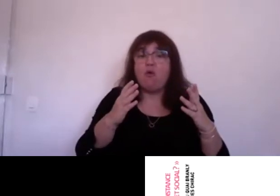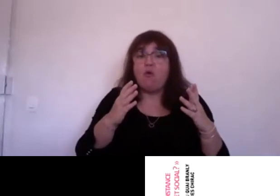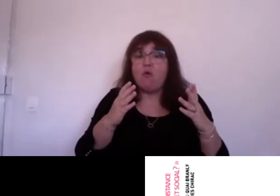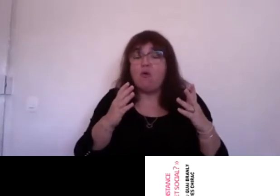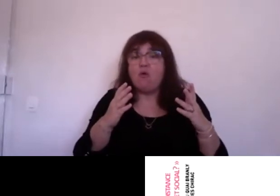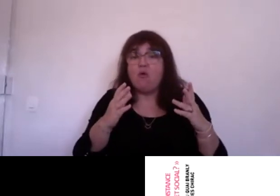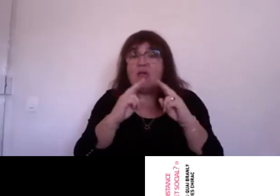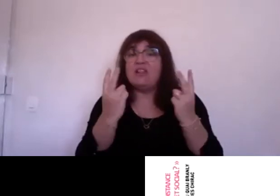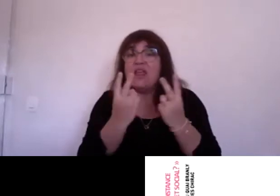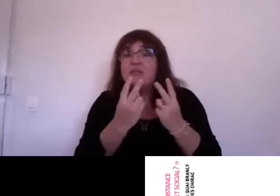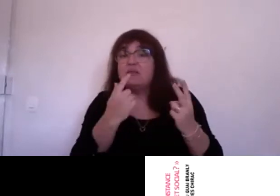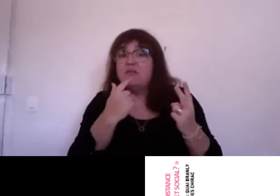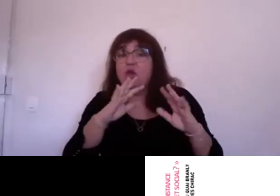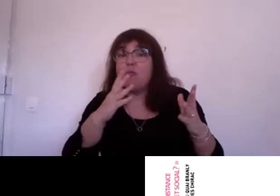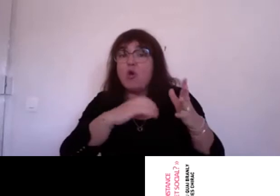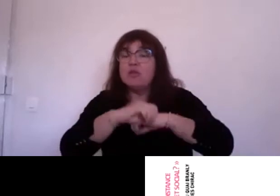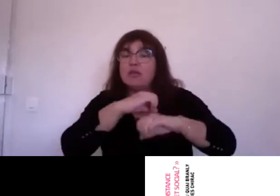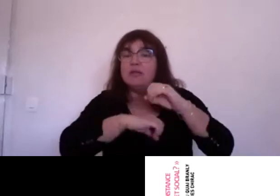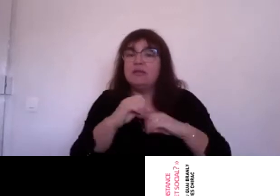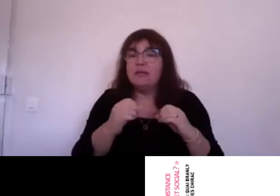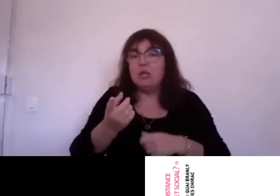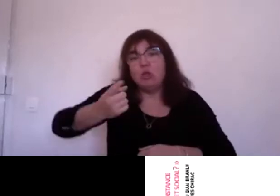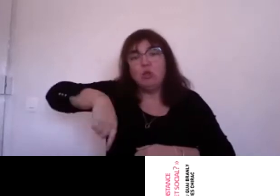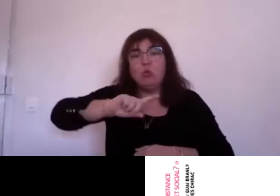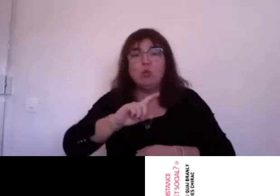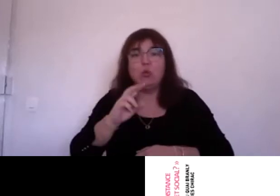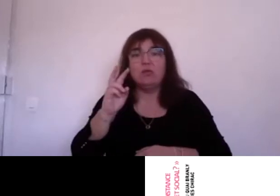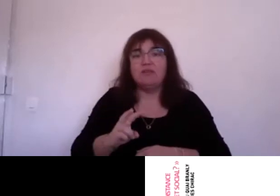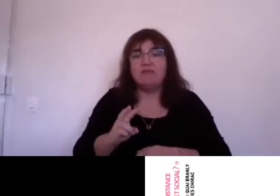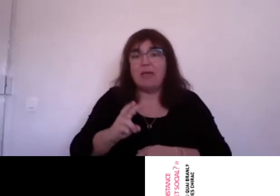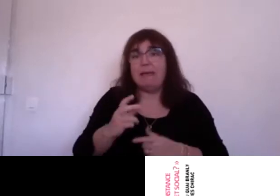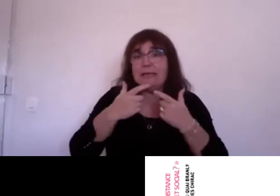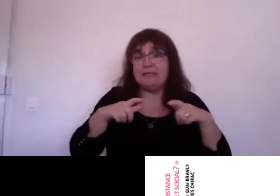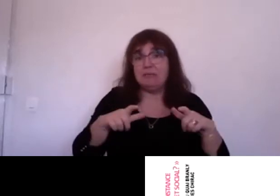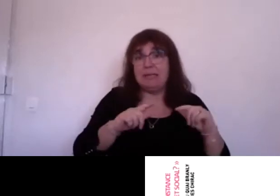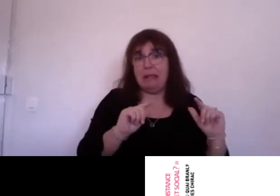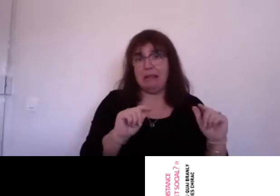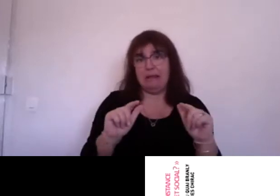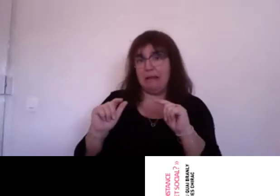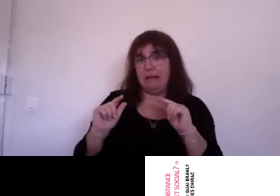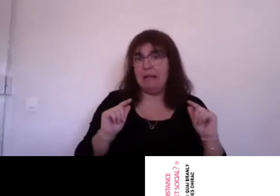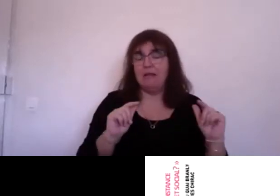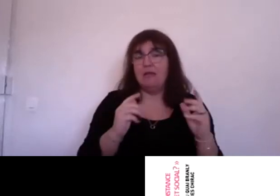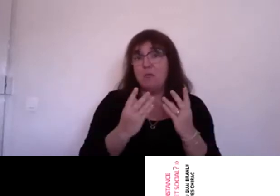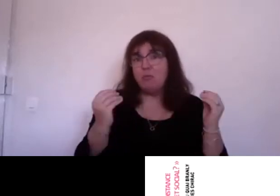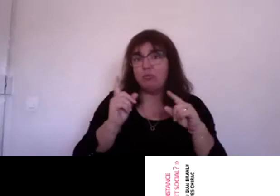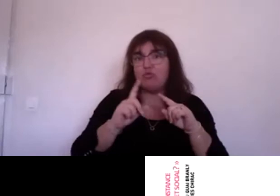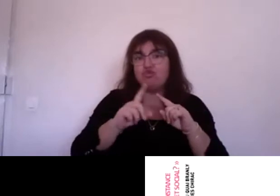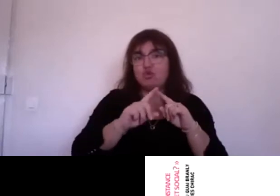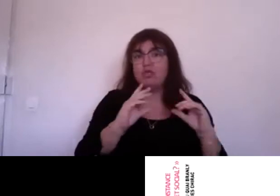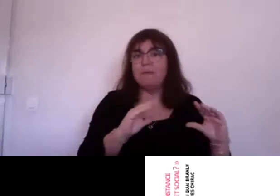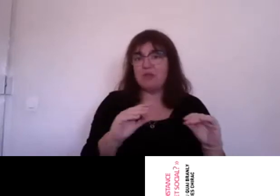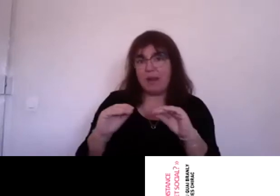parce que nous, à la Cité, on a cette chance d'être très nombreux à l'accessibilité. Donc, on fait beaucoup de choses en